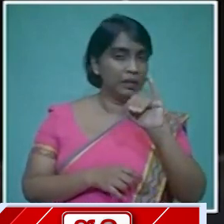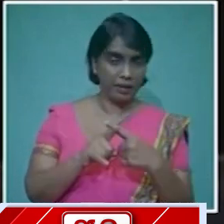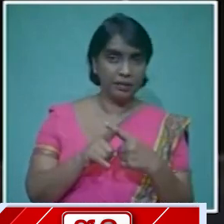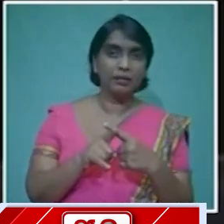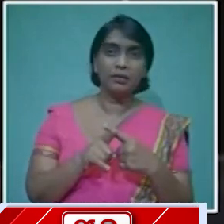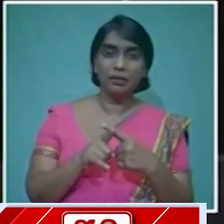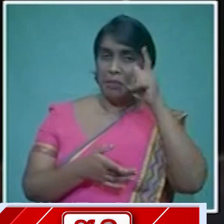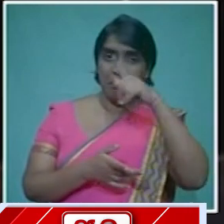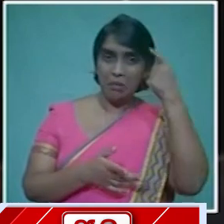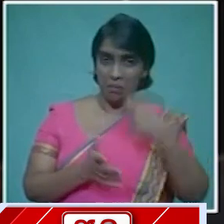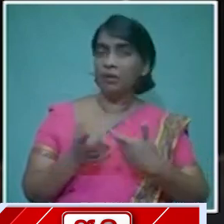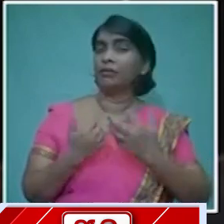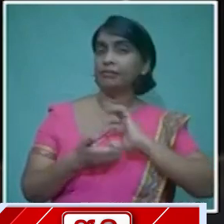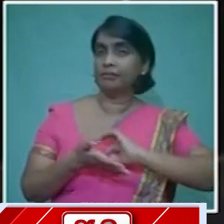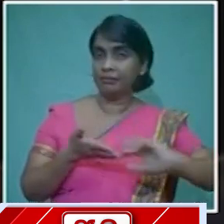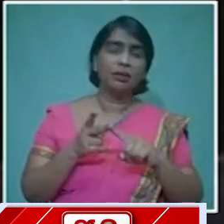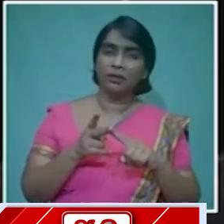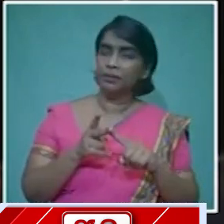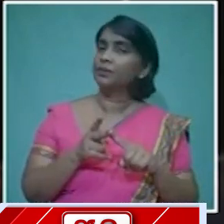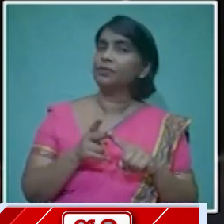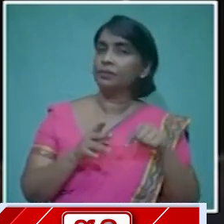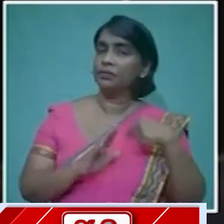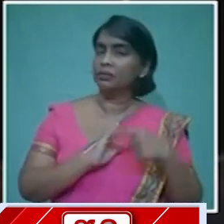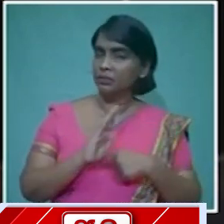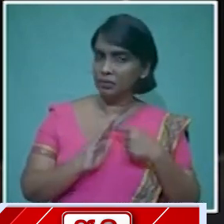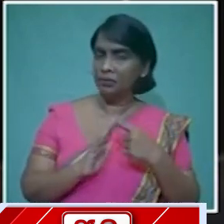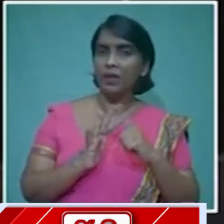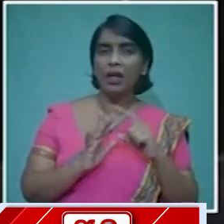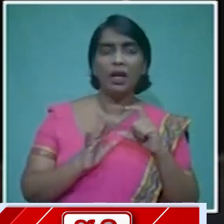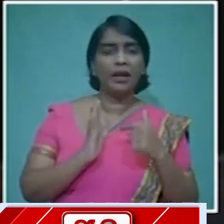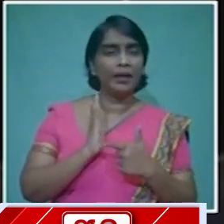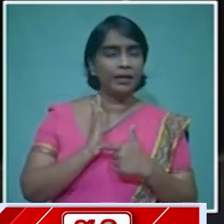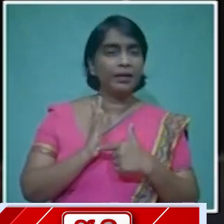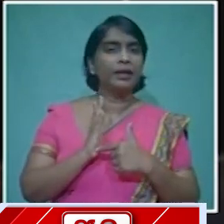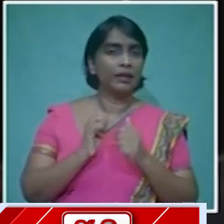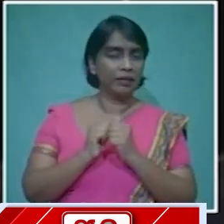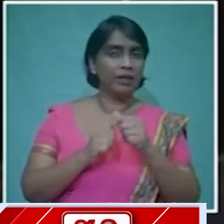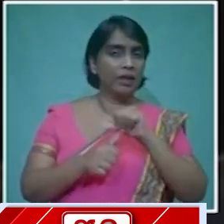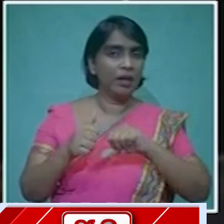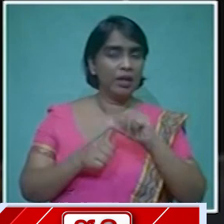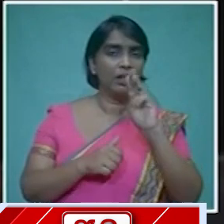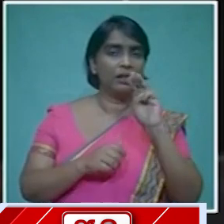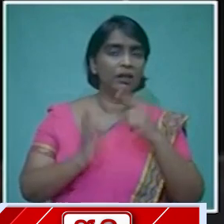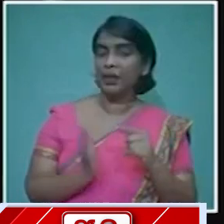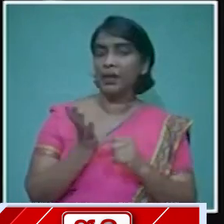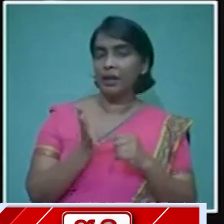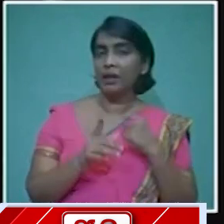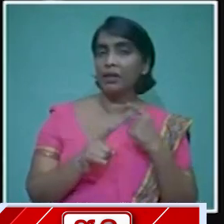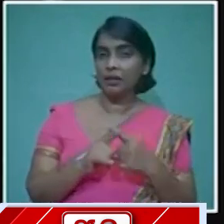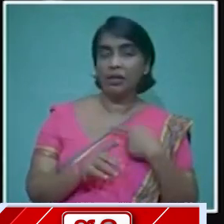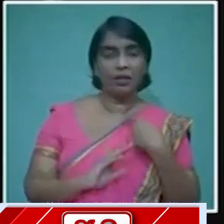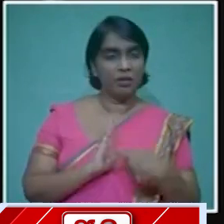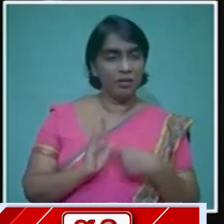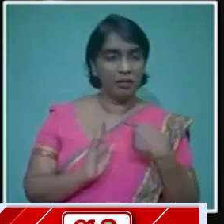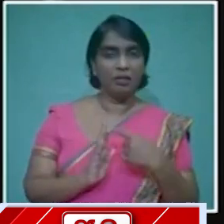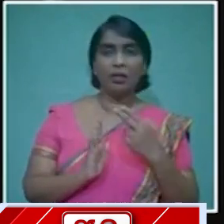බද්ද ගහන ප්‍රමාණය පිළිබඳව දැන් ලංකාවේ IT කරන ආයතන වලට 130ක බද්දක් ගෙවන්න ඕනේ අපේ රටේ